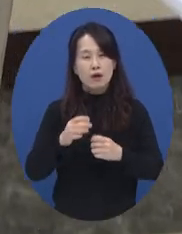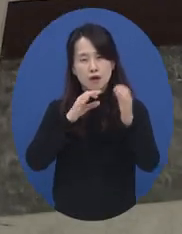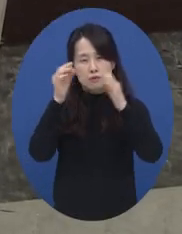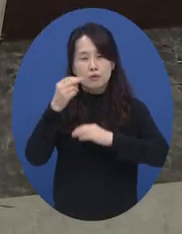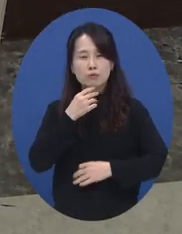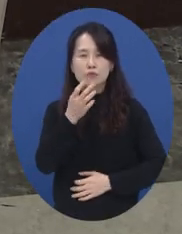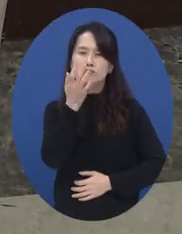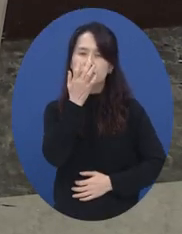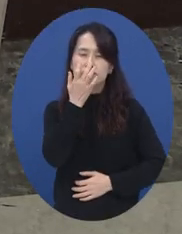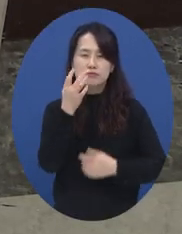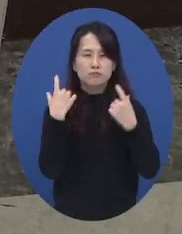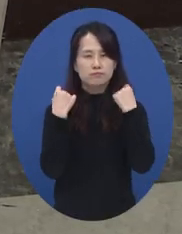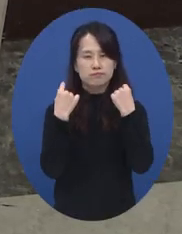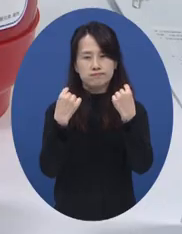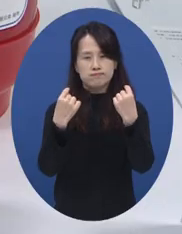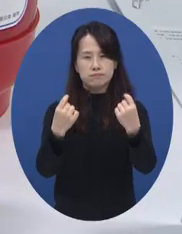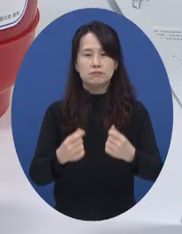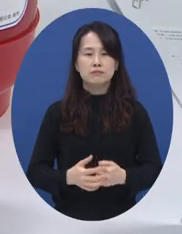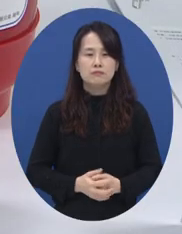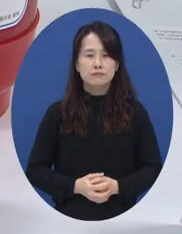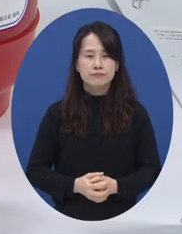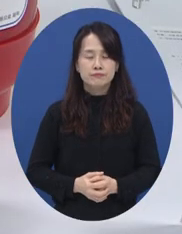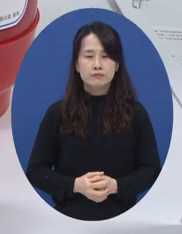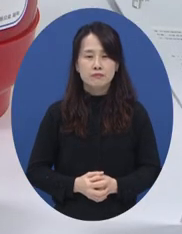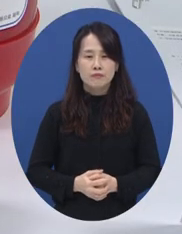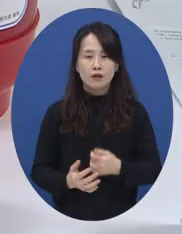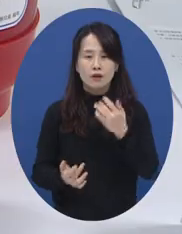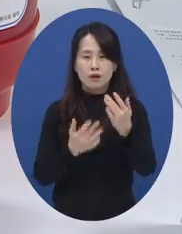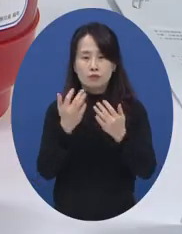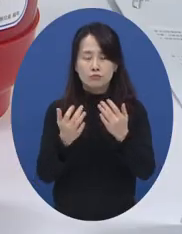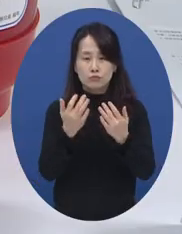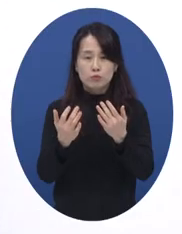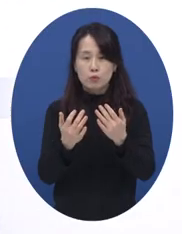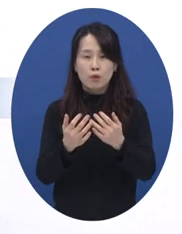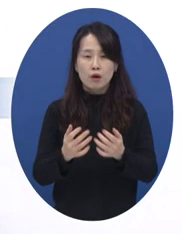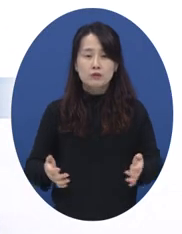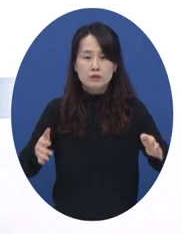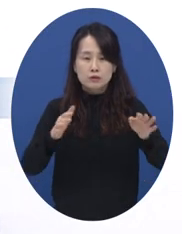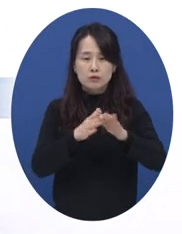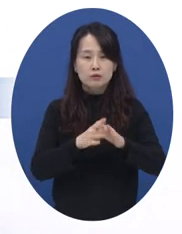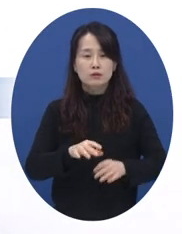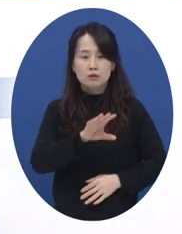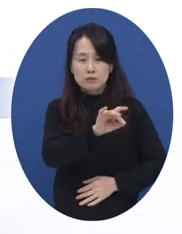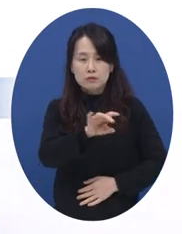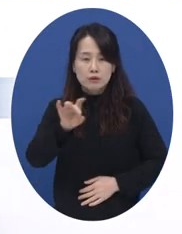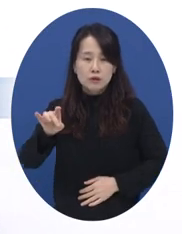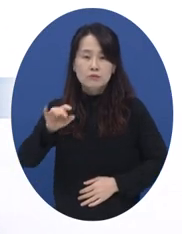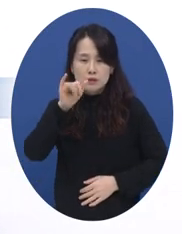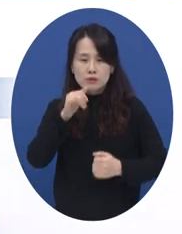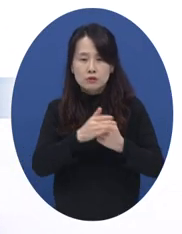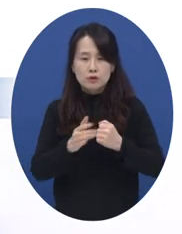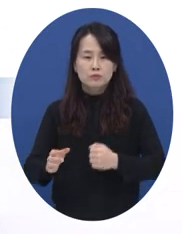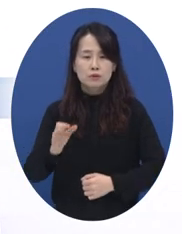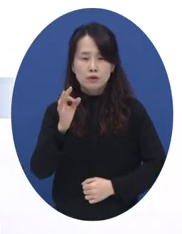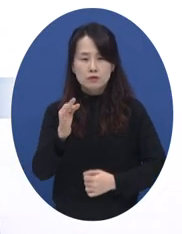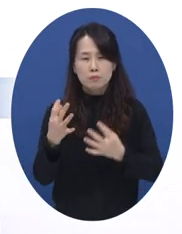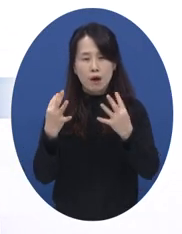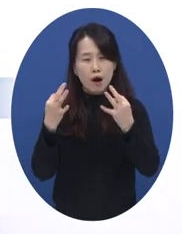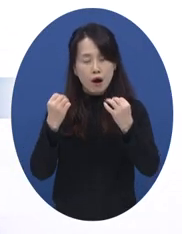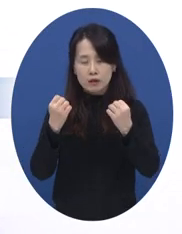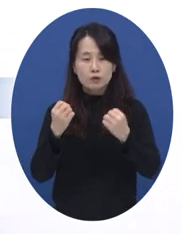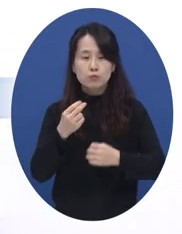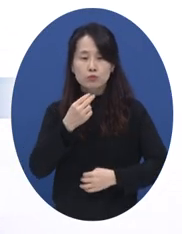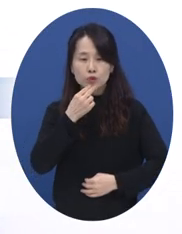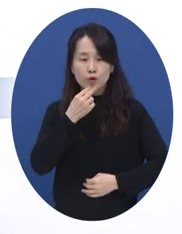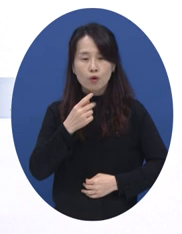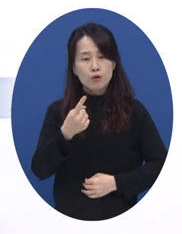안전 불감증은 여전한 것으로 드러났습니다 소방 시설이 부분부분 들어가기 때문에 금액이 그렇게